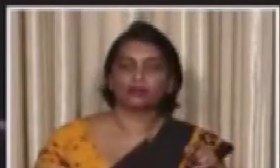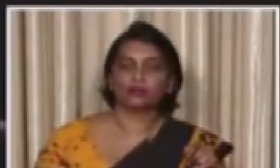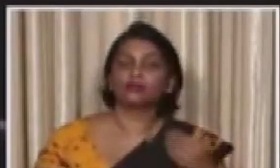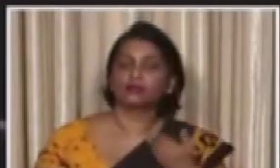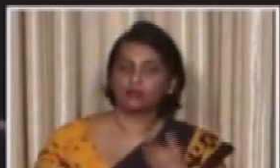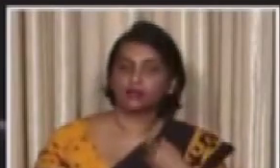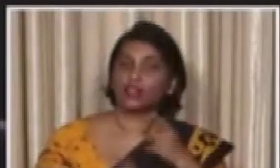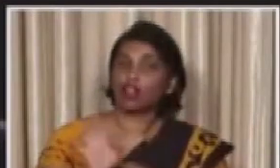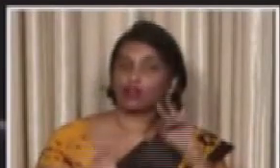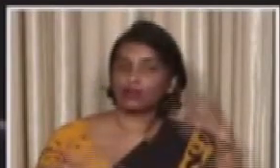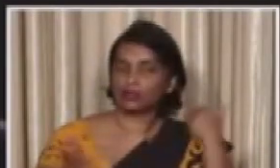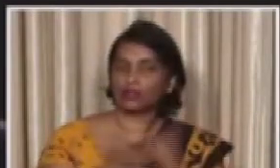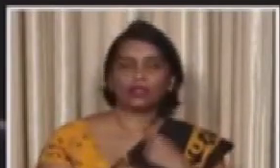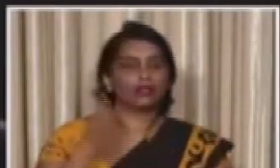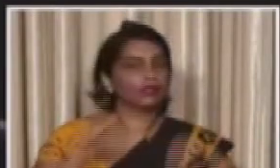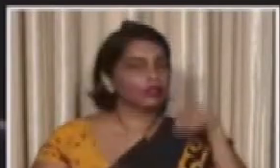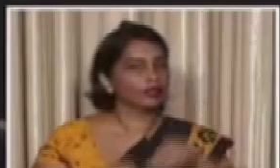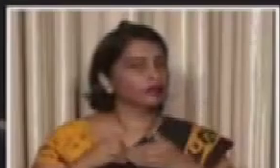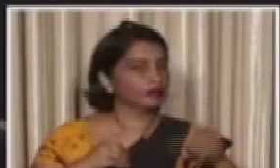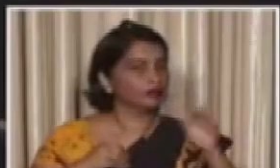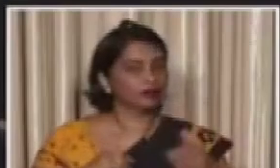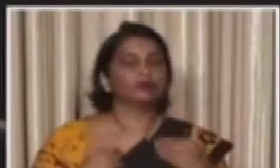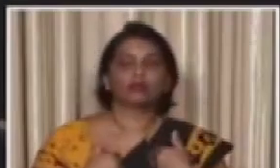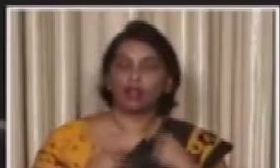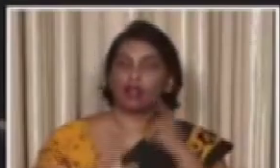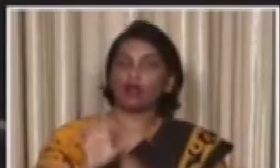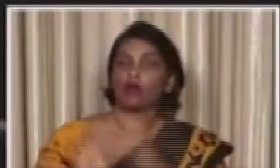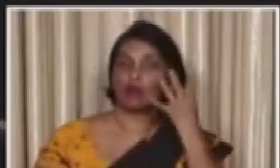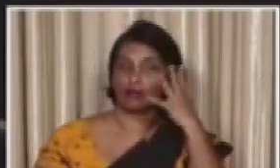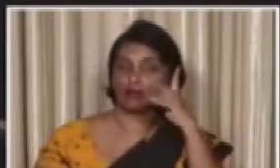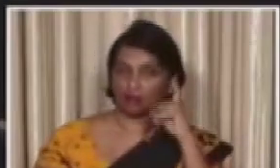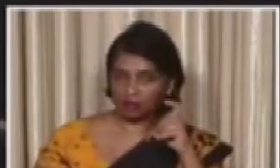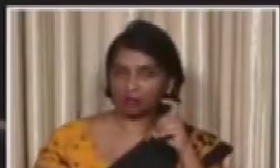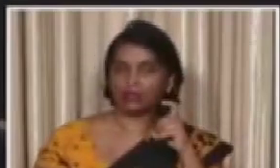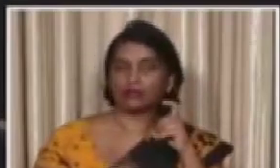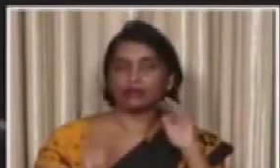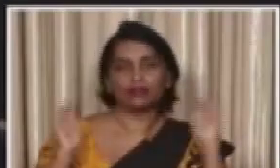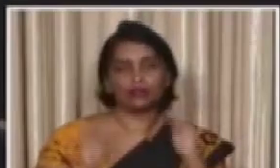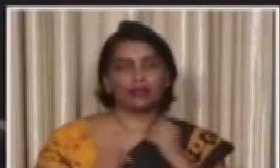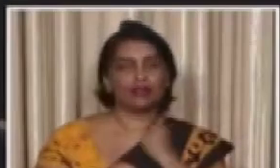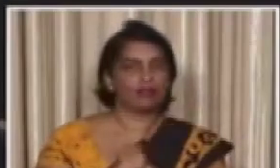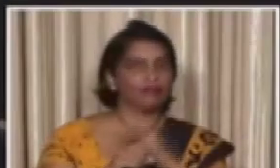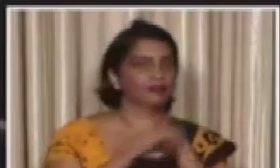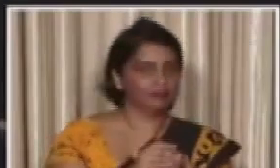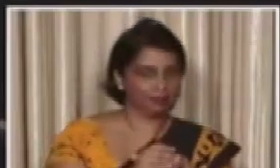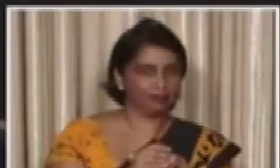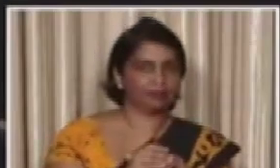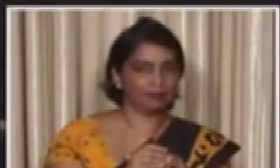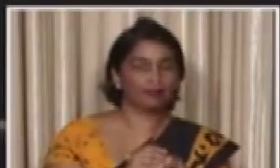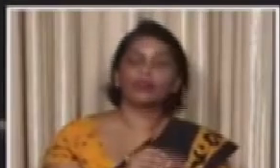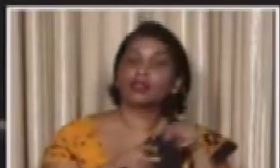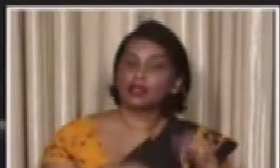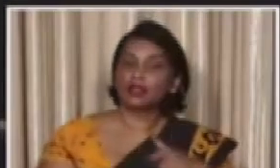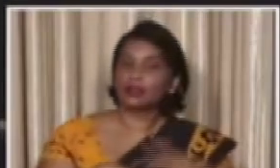මගේ අවුරුදු 20ක දේශපාලන ගමන තුළ අවුරුදු 4 මාරක් වගේ කෙටි කාලයක් තමයි මම ආණ්ඩු පක්ෂයේ හිටියේ. මේ